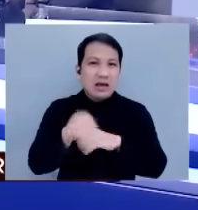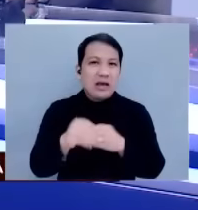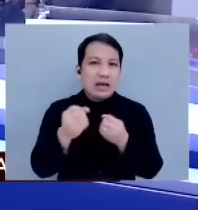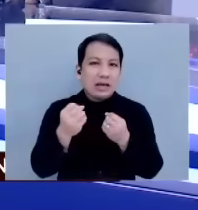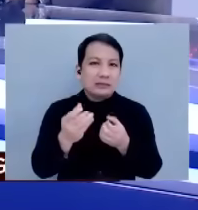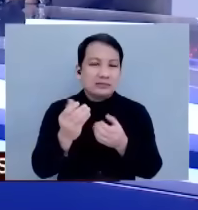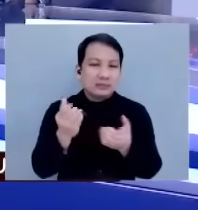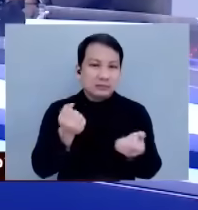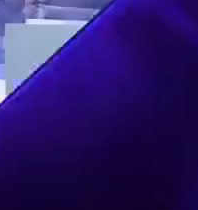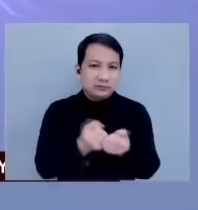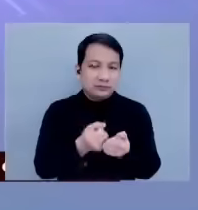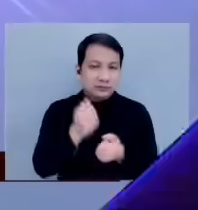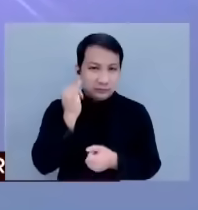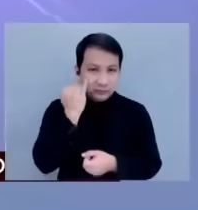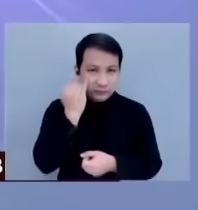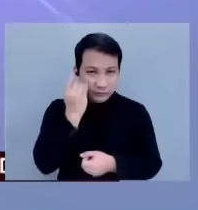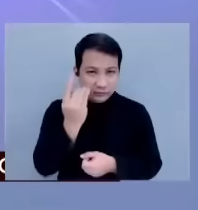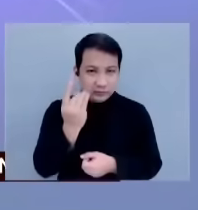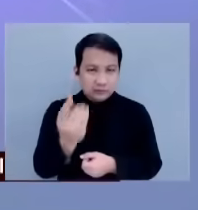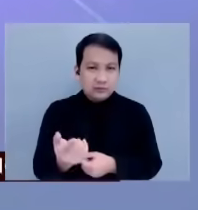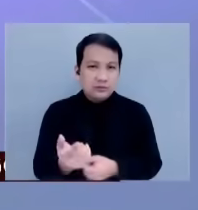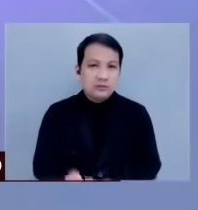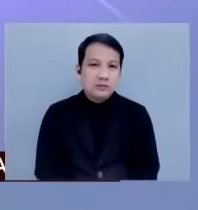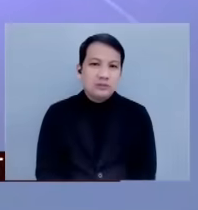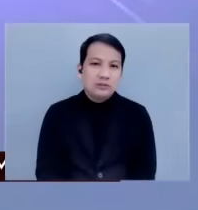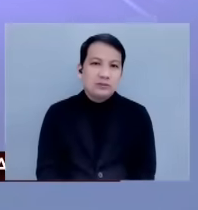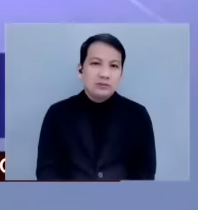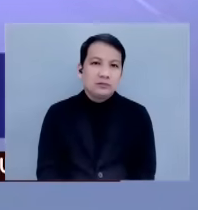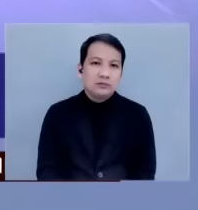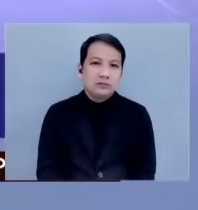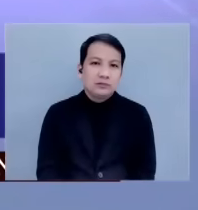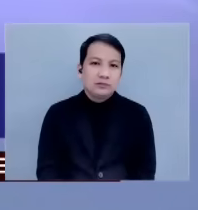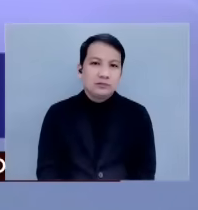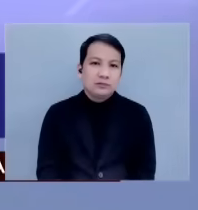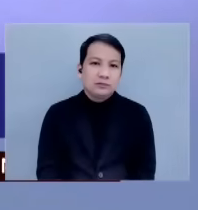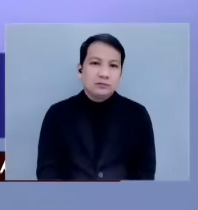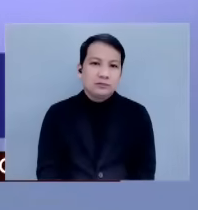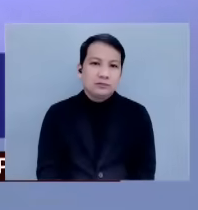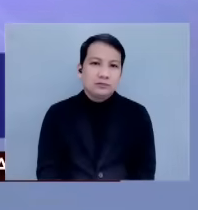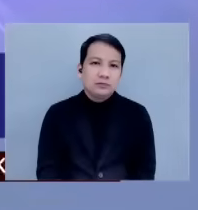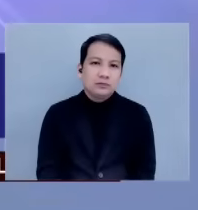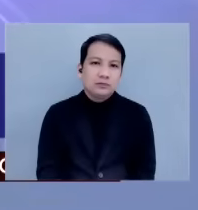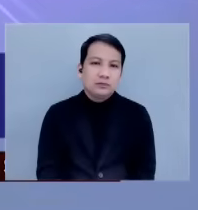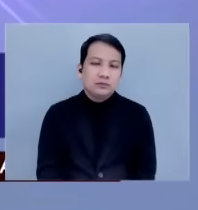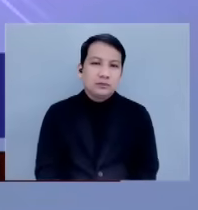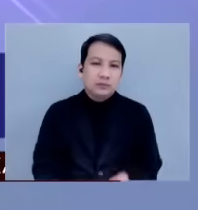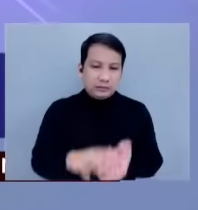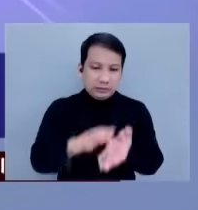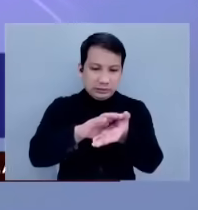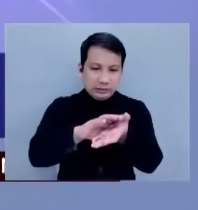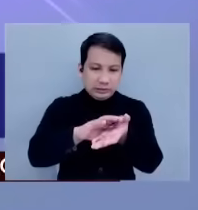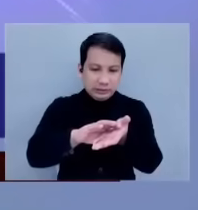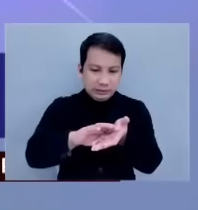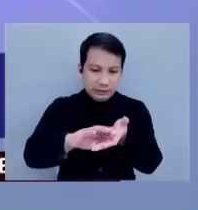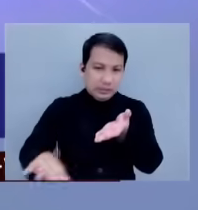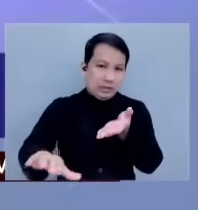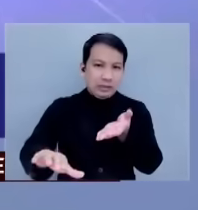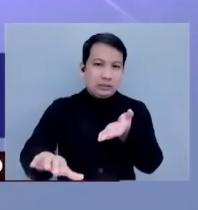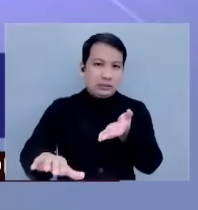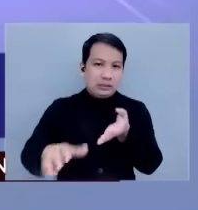yan si Jenny Dawn. Sige, basura. Isang truck ng kamatis ang itinapon na parang